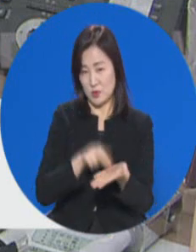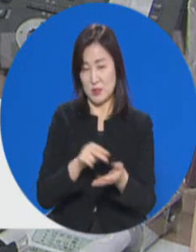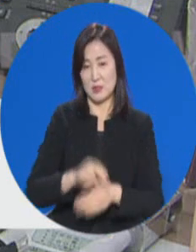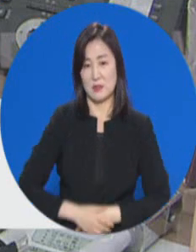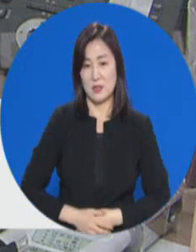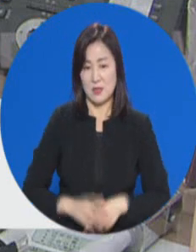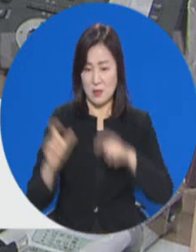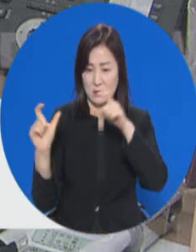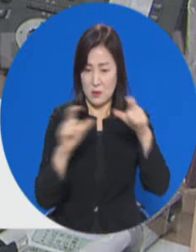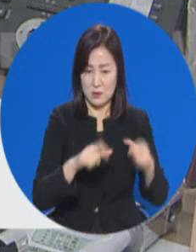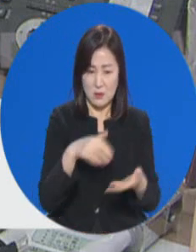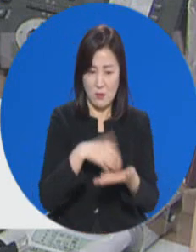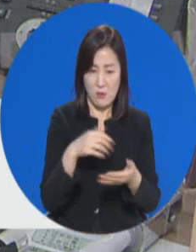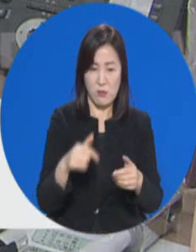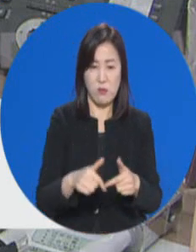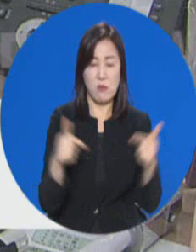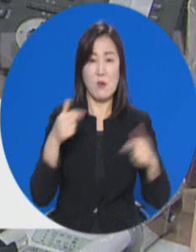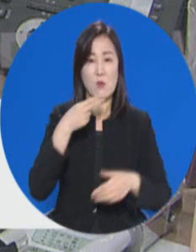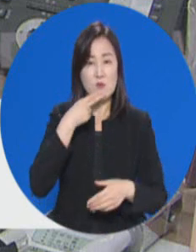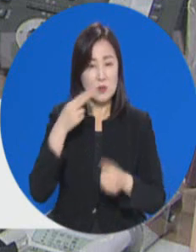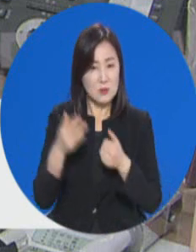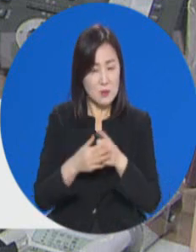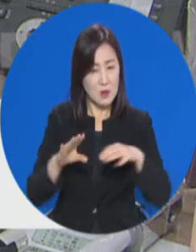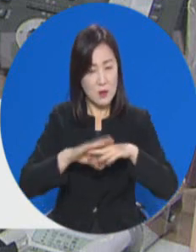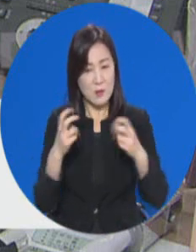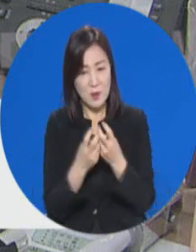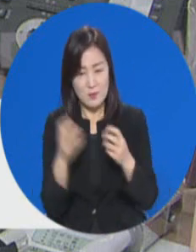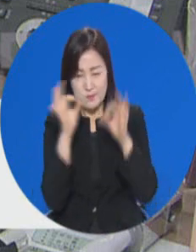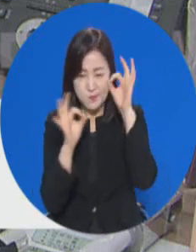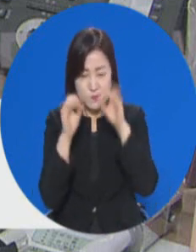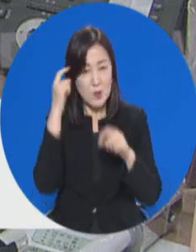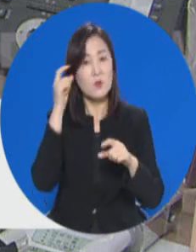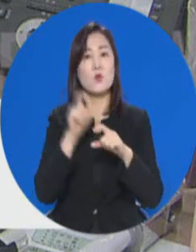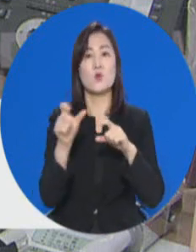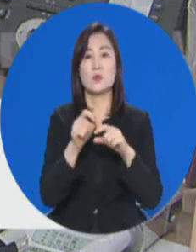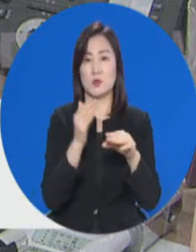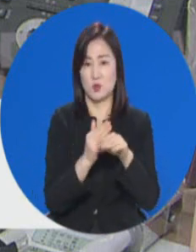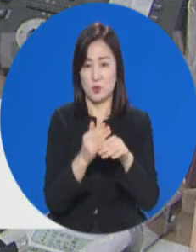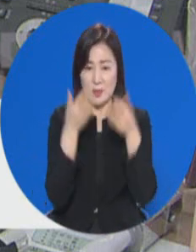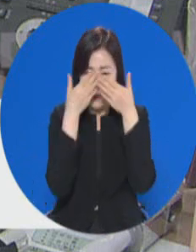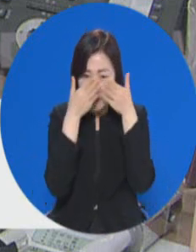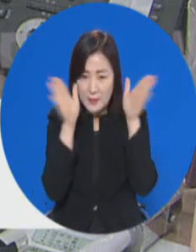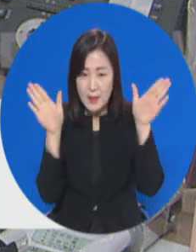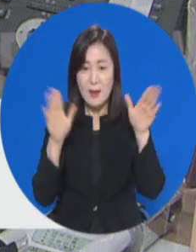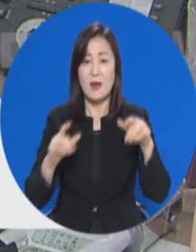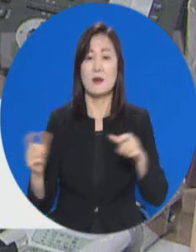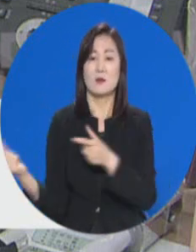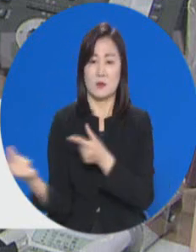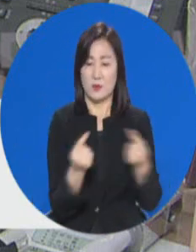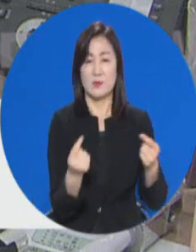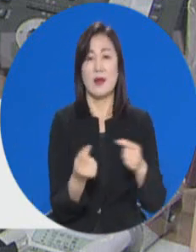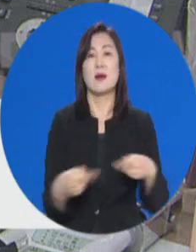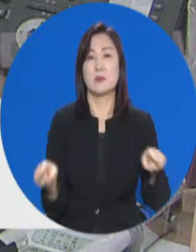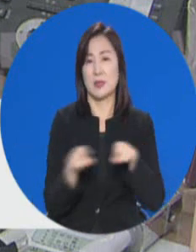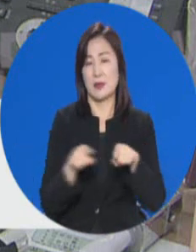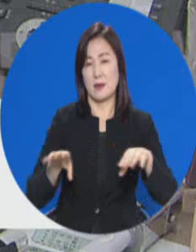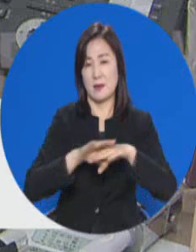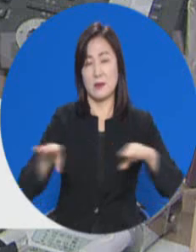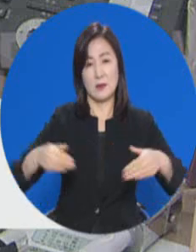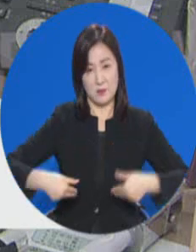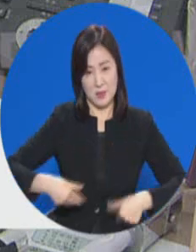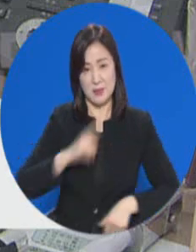반등할 기미를 보이지 않아 해법 찾기에 고심이 큰데요. 시야를 넓혀서 광역 의제로 다뤄야 한다는 지적들이